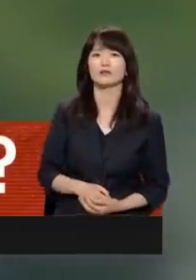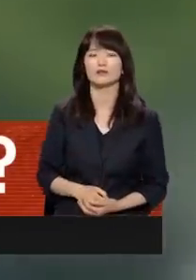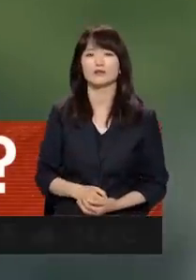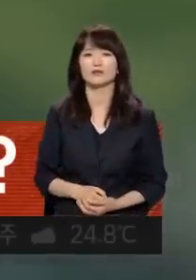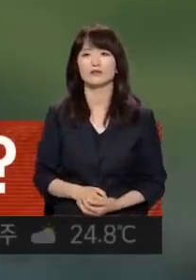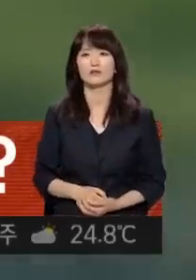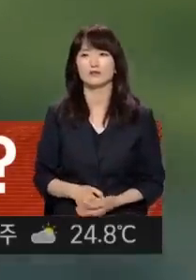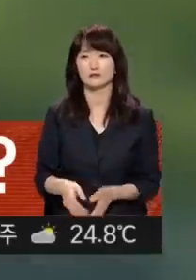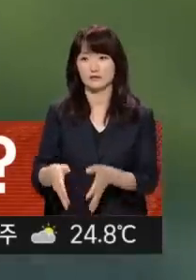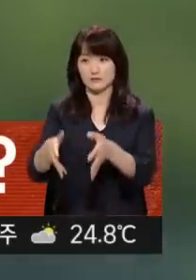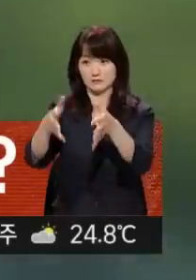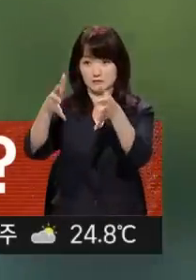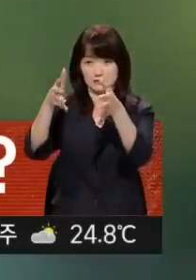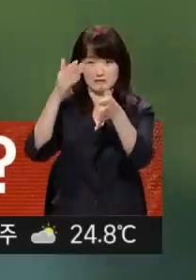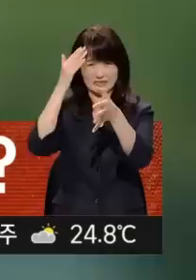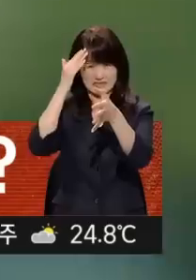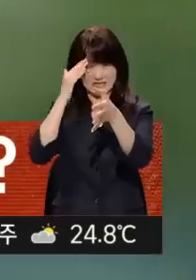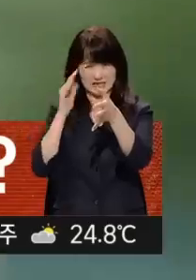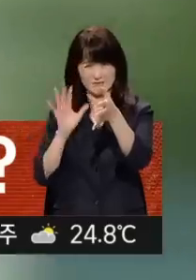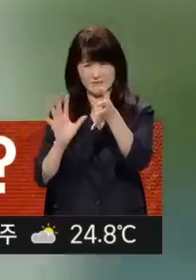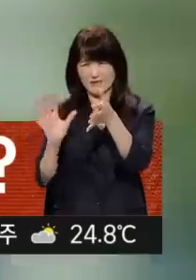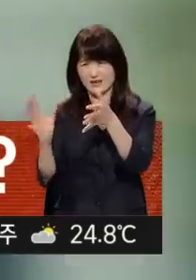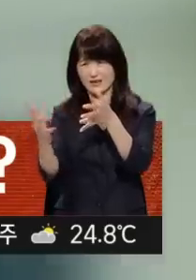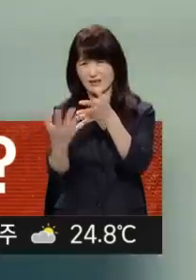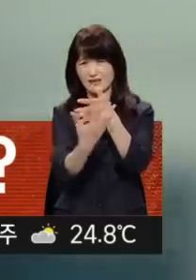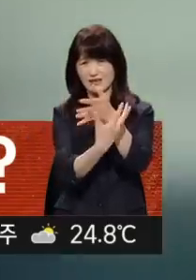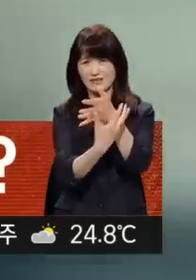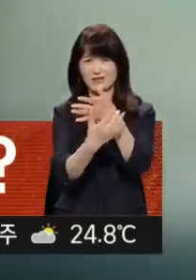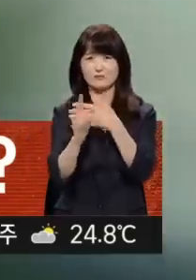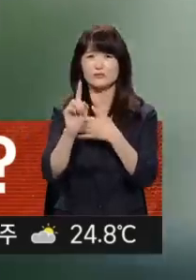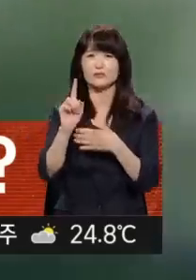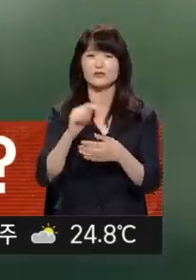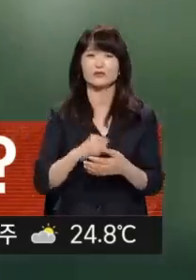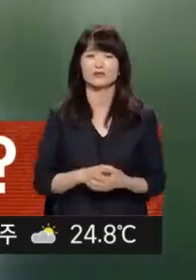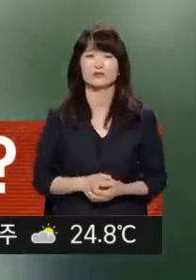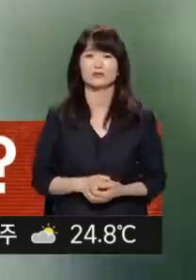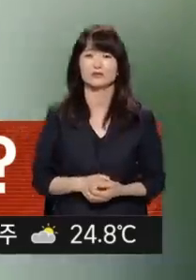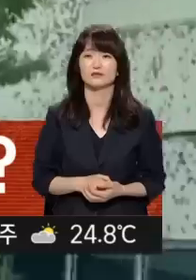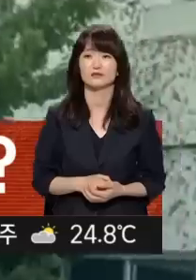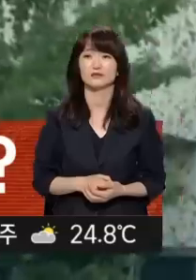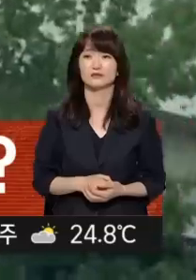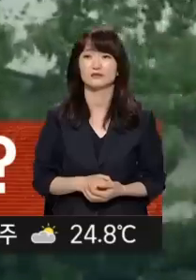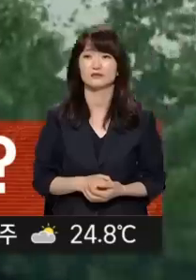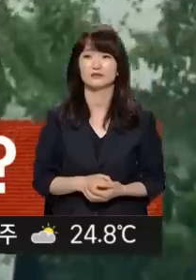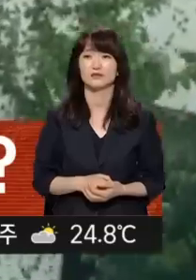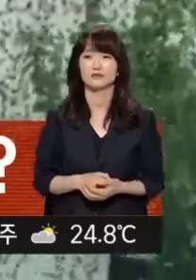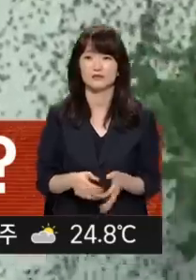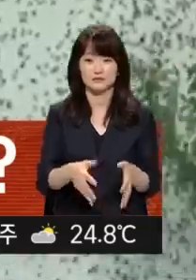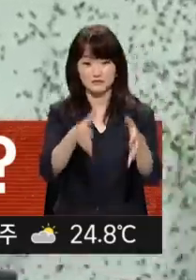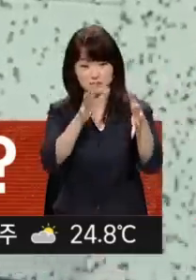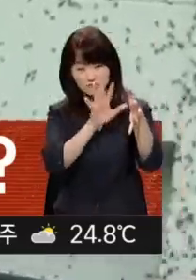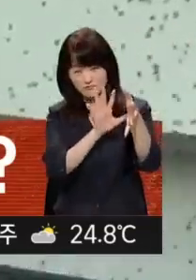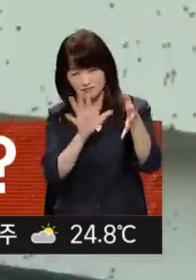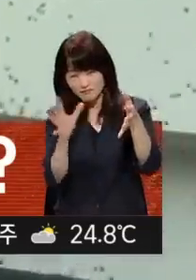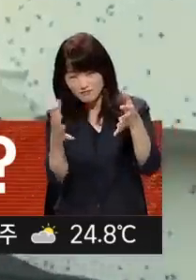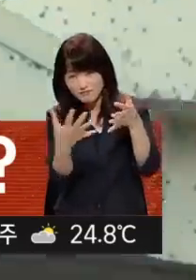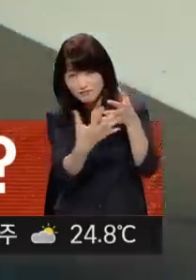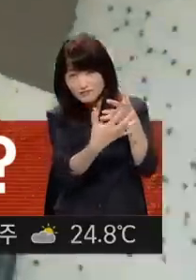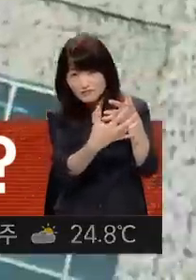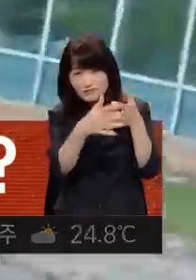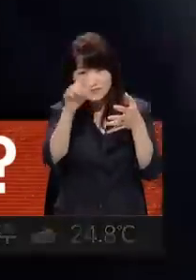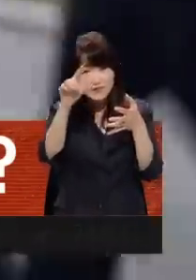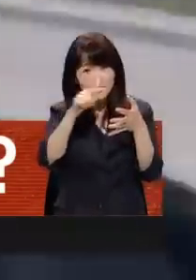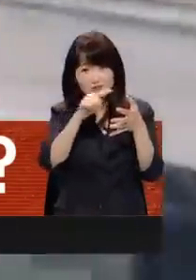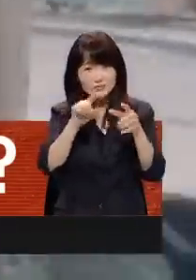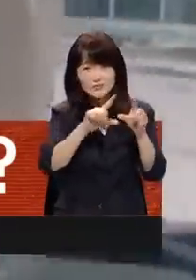건물 전체가 다 같은 상황인 겁니다 혹시 동양 하루살이 여러분 놀라지 마세요네 건물을 뒤덮은 건 동양 하루살이가